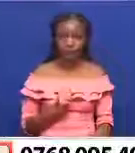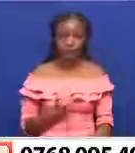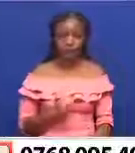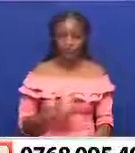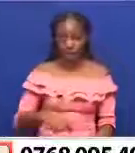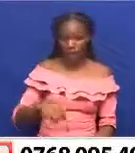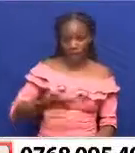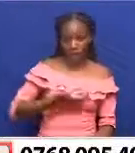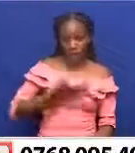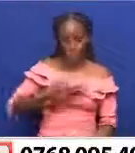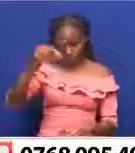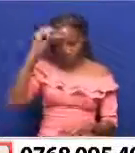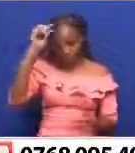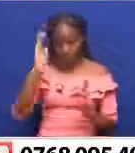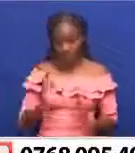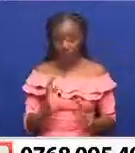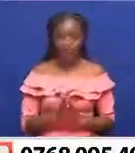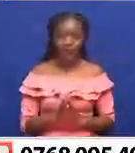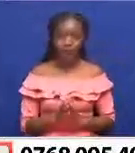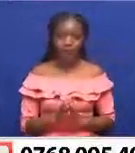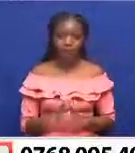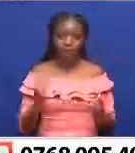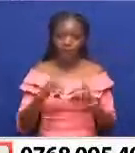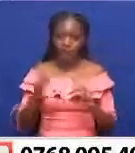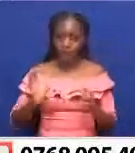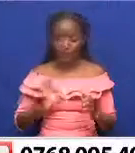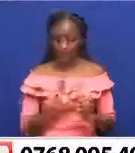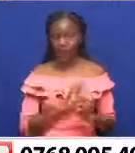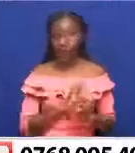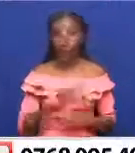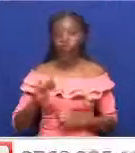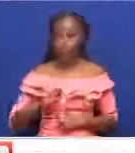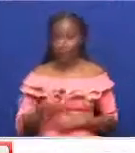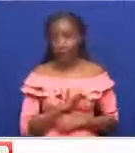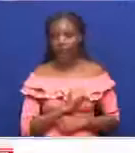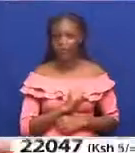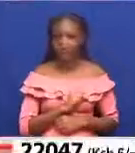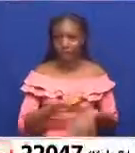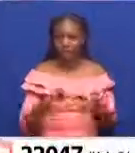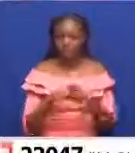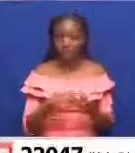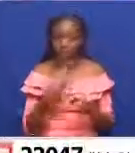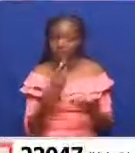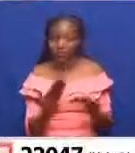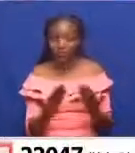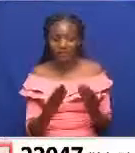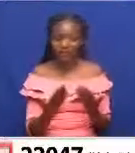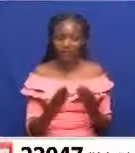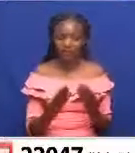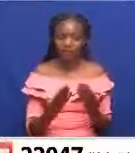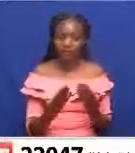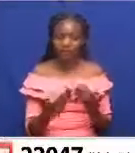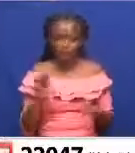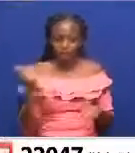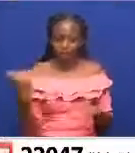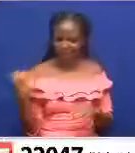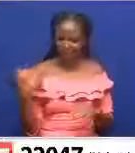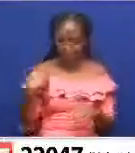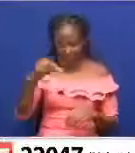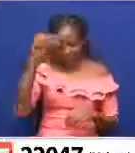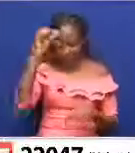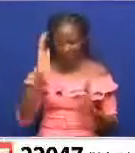Magavana limekashifu kamati ya uhasibu katika bunge la seneti kwa kile wanataja kama kuwadhalilisha magavana.